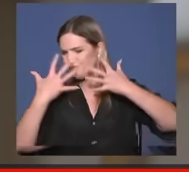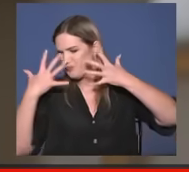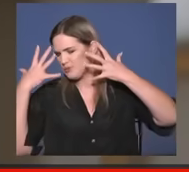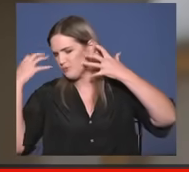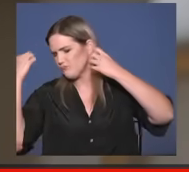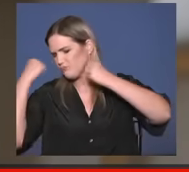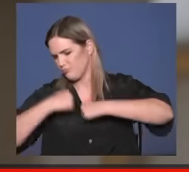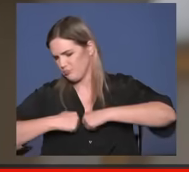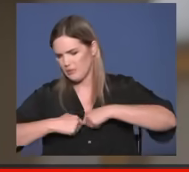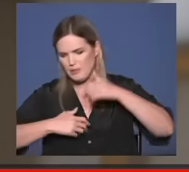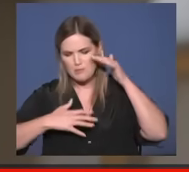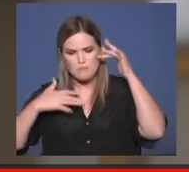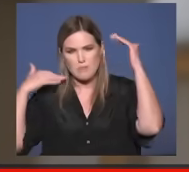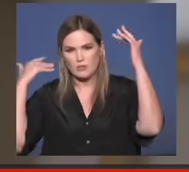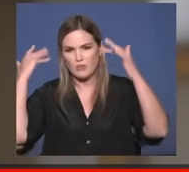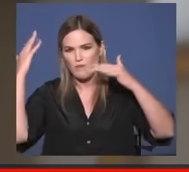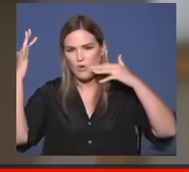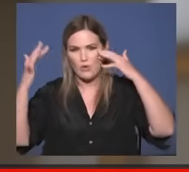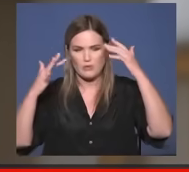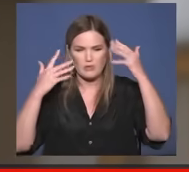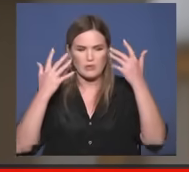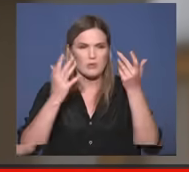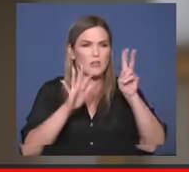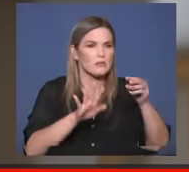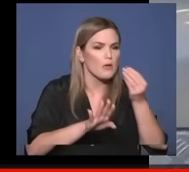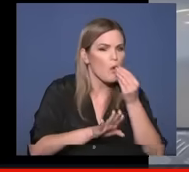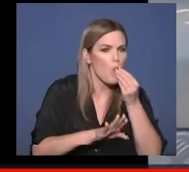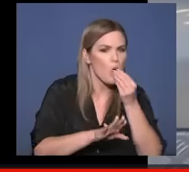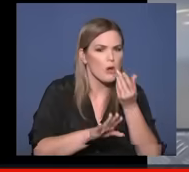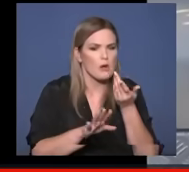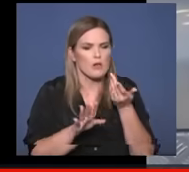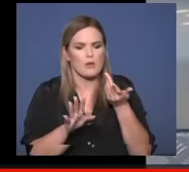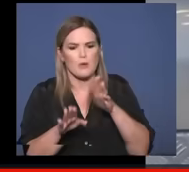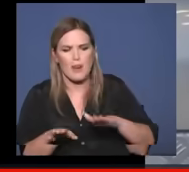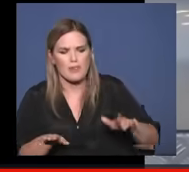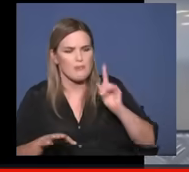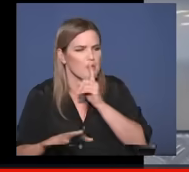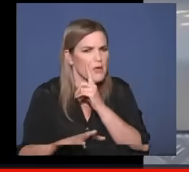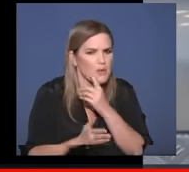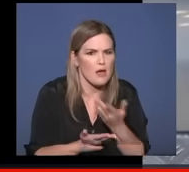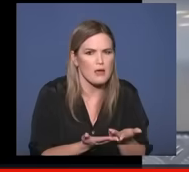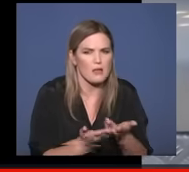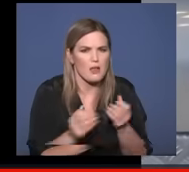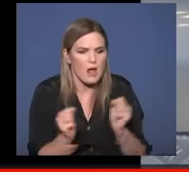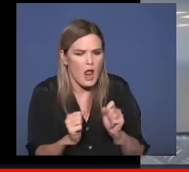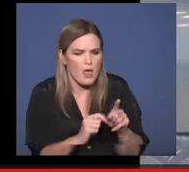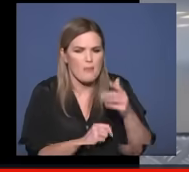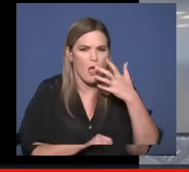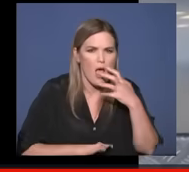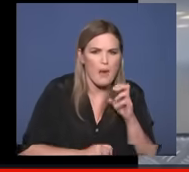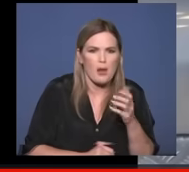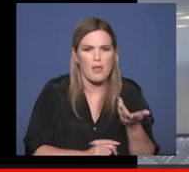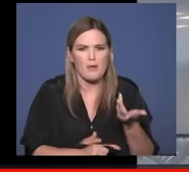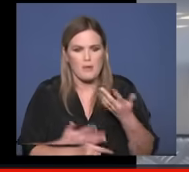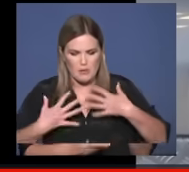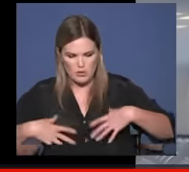ומתחילים מחשבות אם יש להם אוכל, עם הילדים בכלל, עם האימא. האם קר להם, האם חם להם, הם היו עם